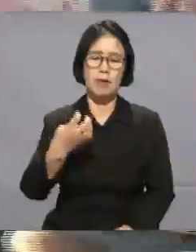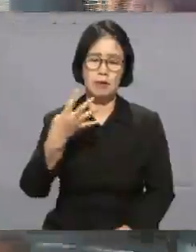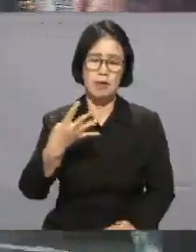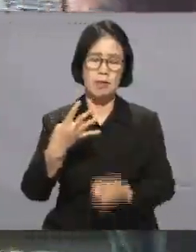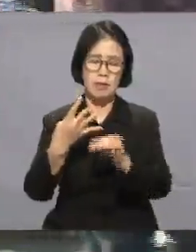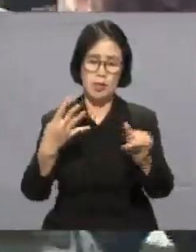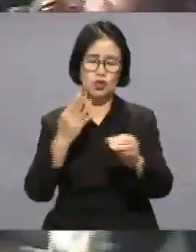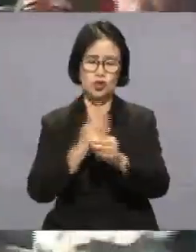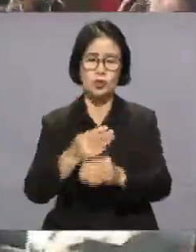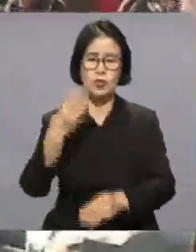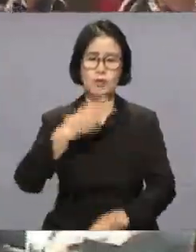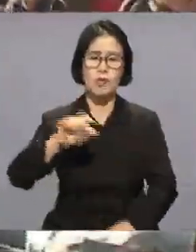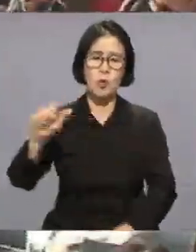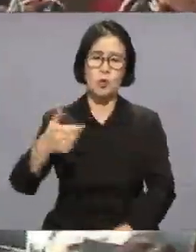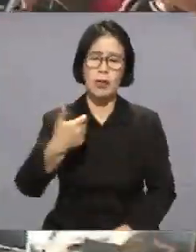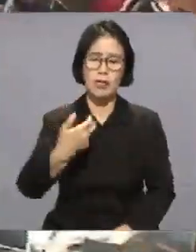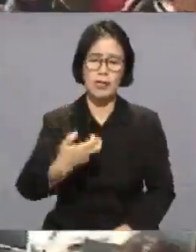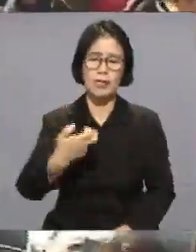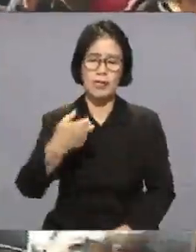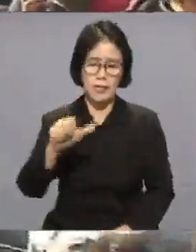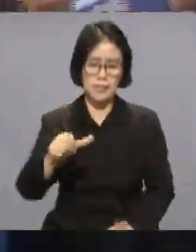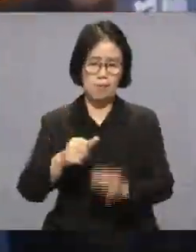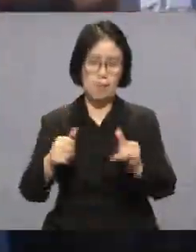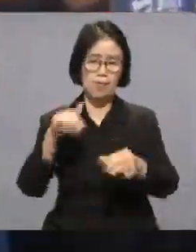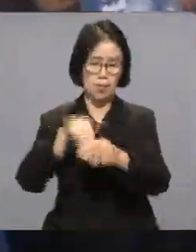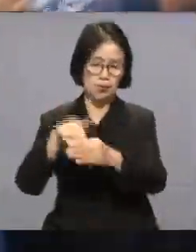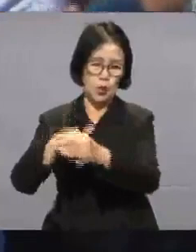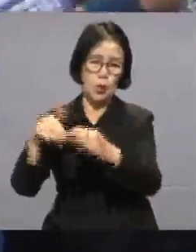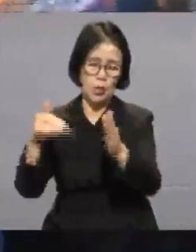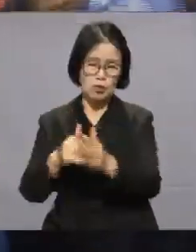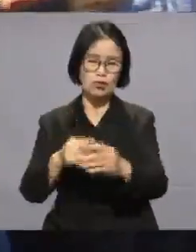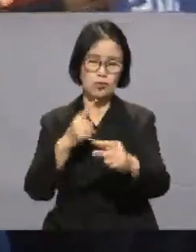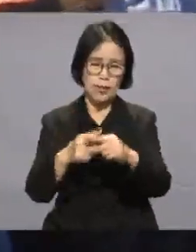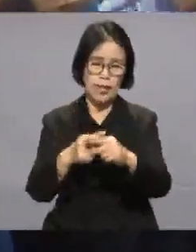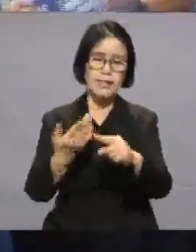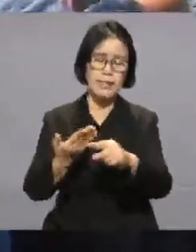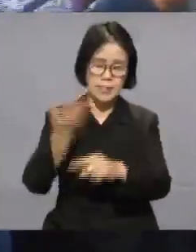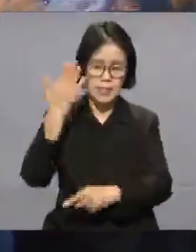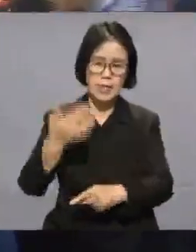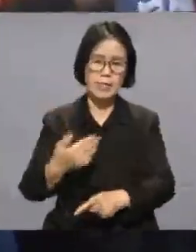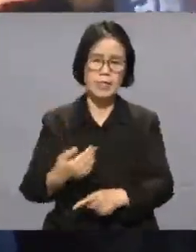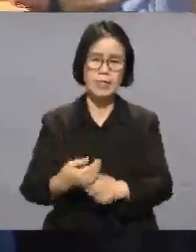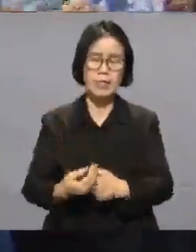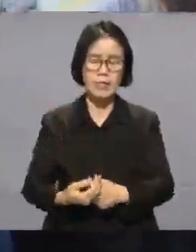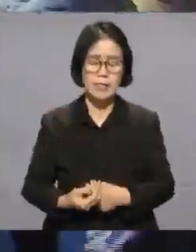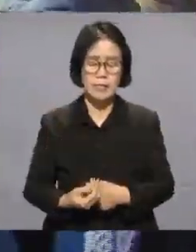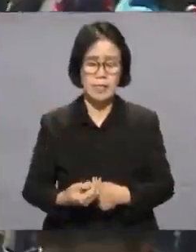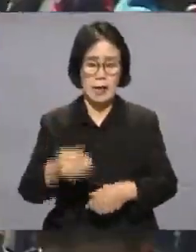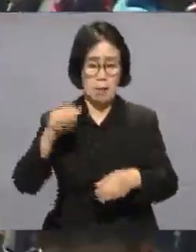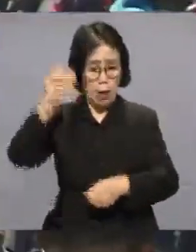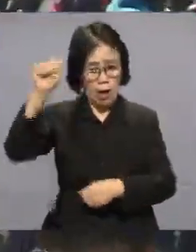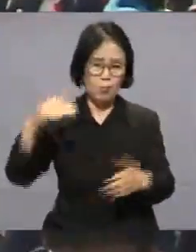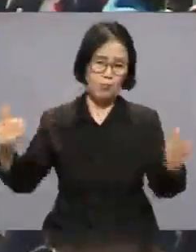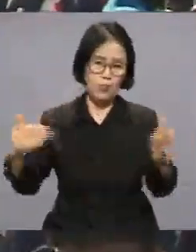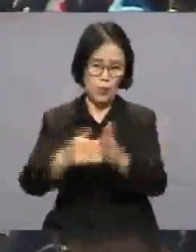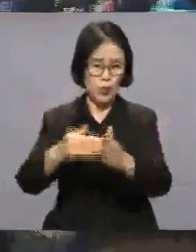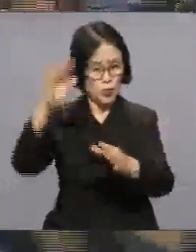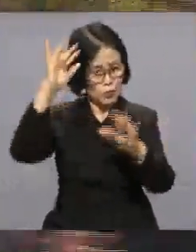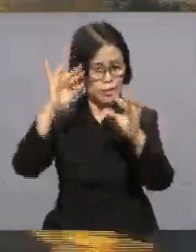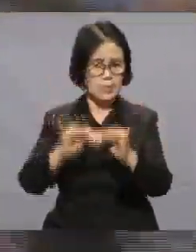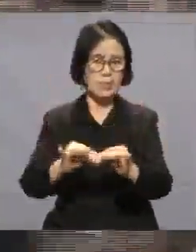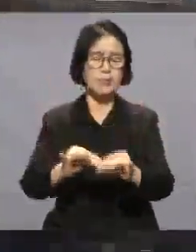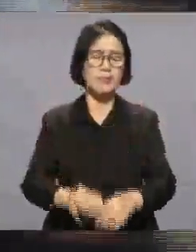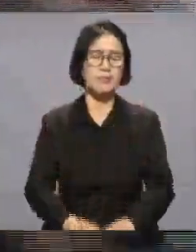중 3500일은 5명이 투표했고 이중 절반 이상인 220 11명이 파업 종료해